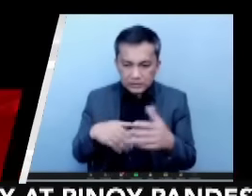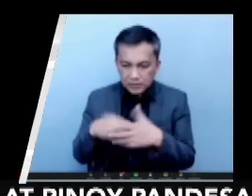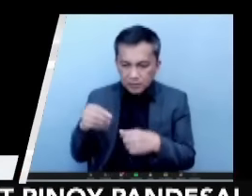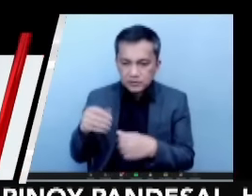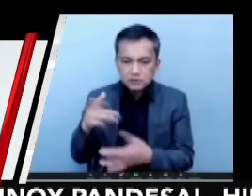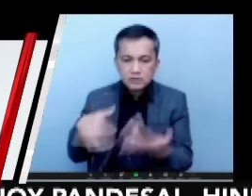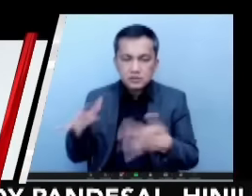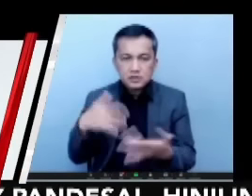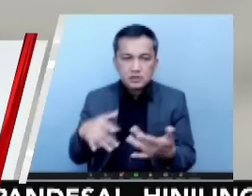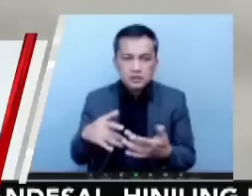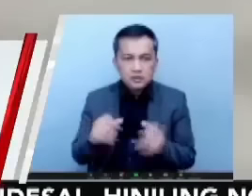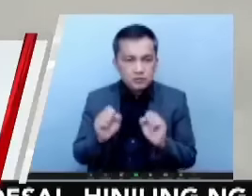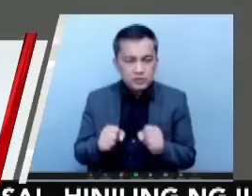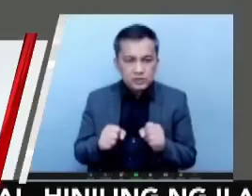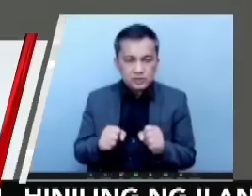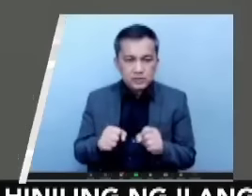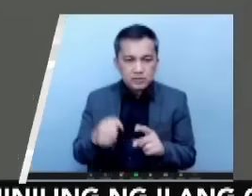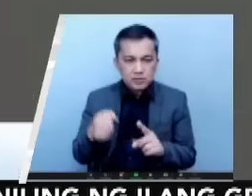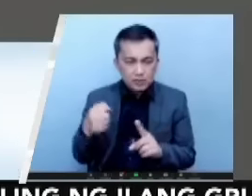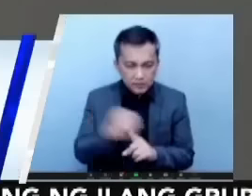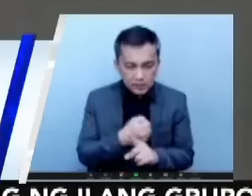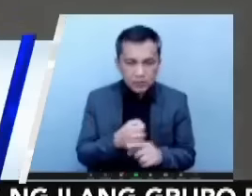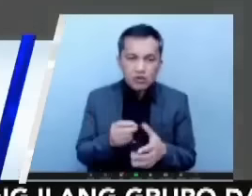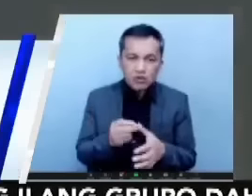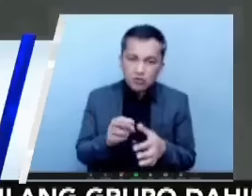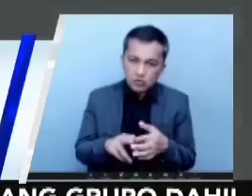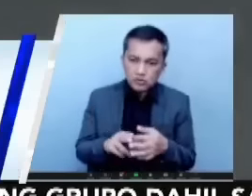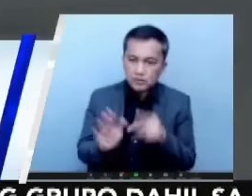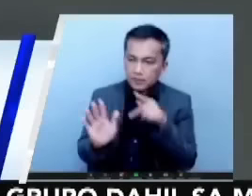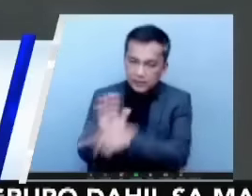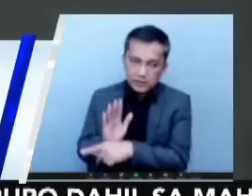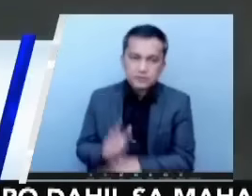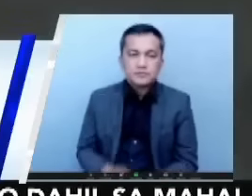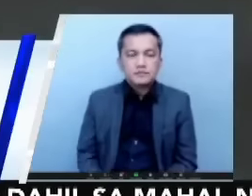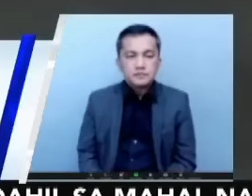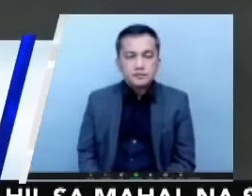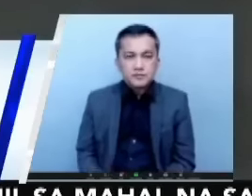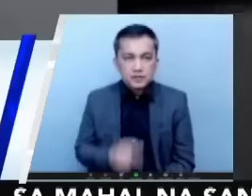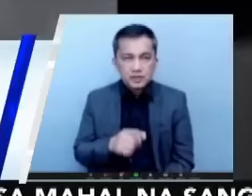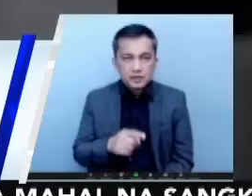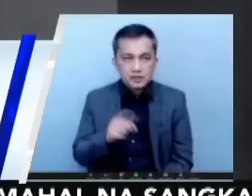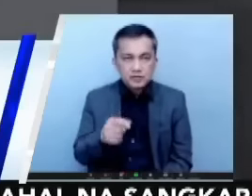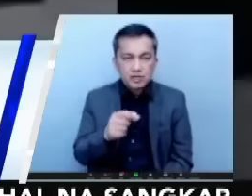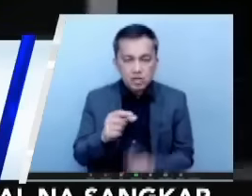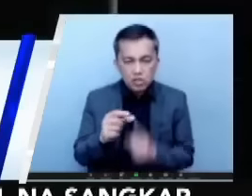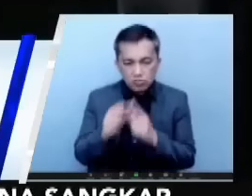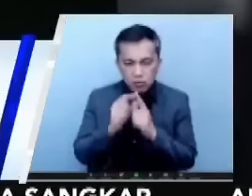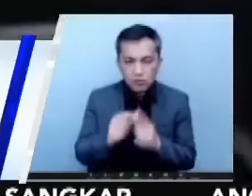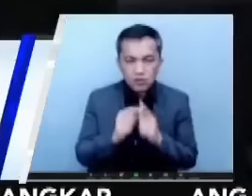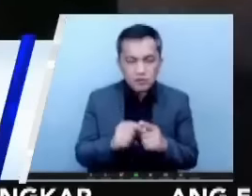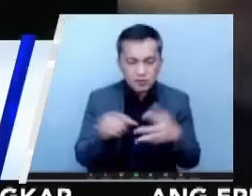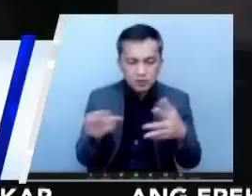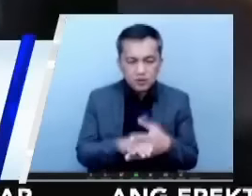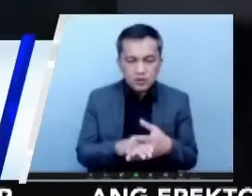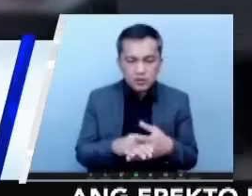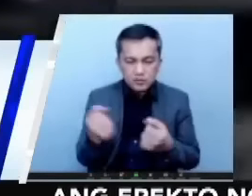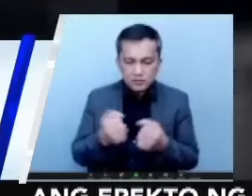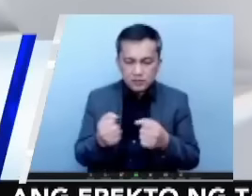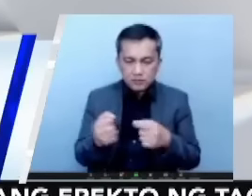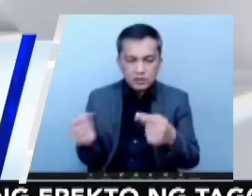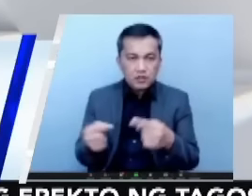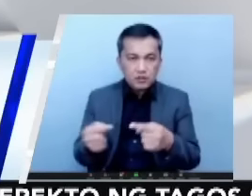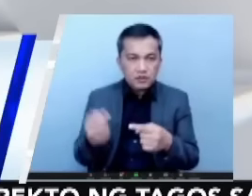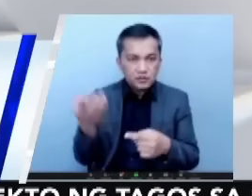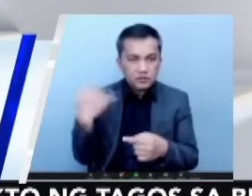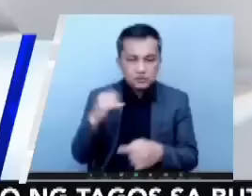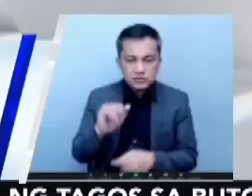pwede siyang mapatay pa. Nagsampa naman ng reklamong unjust vexation at life threat ang driver na nakaalitan ng suspect noong January